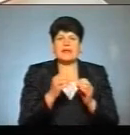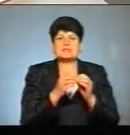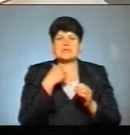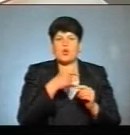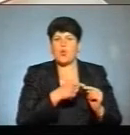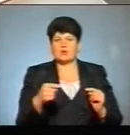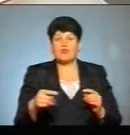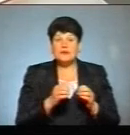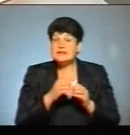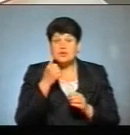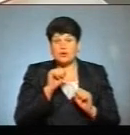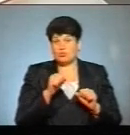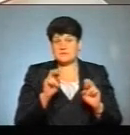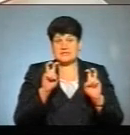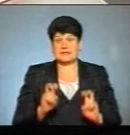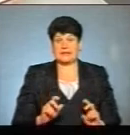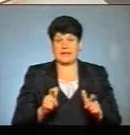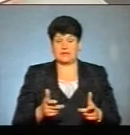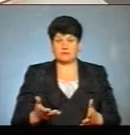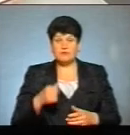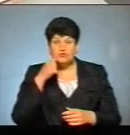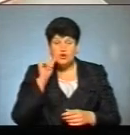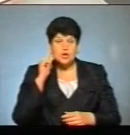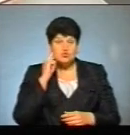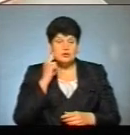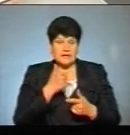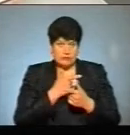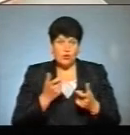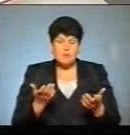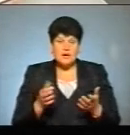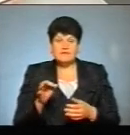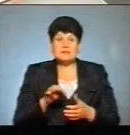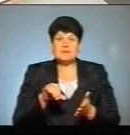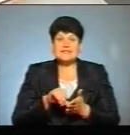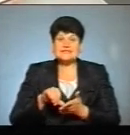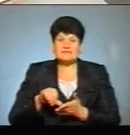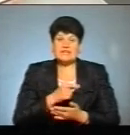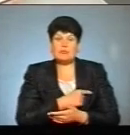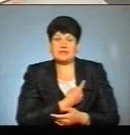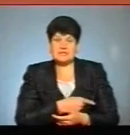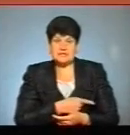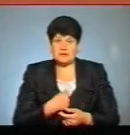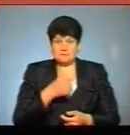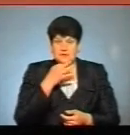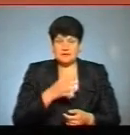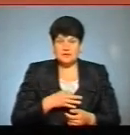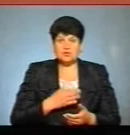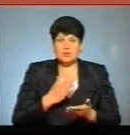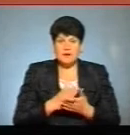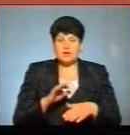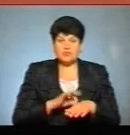років можемо сидіти на карантині. Ми вчора чули інформацію від представників медицини, і нам сказали, що має